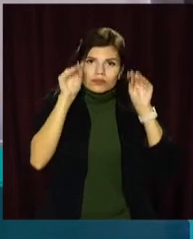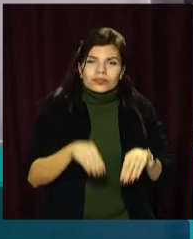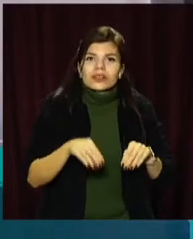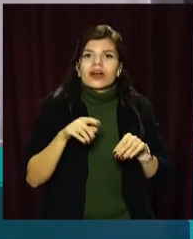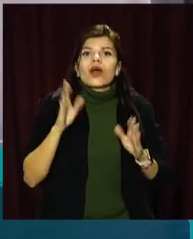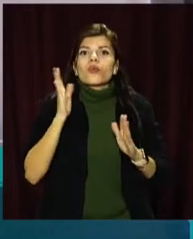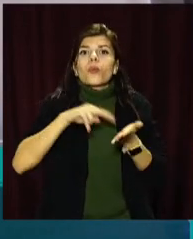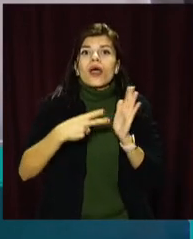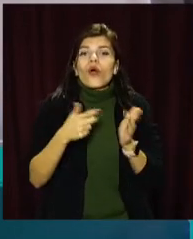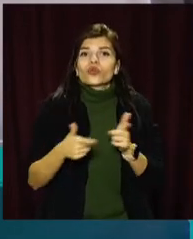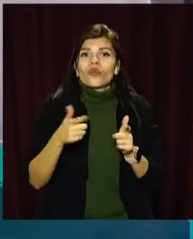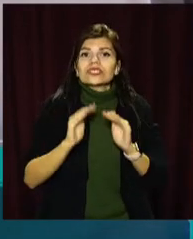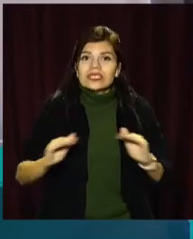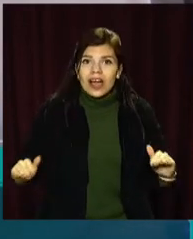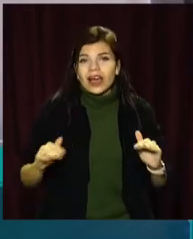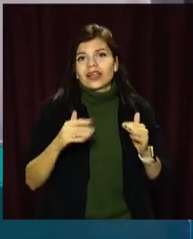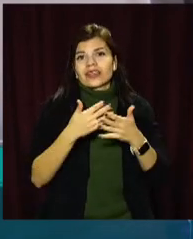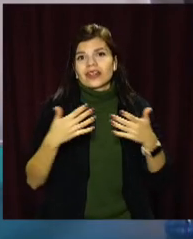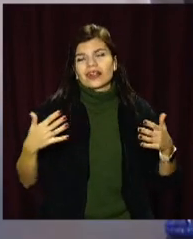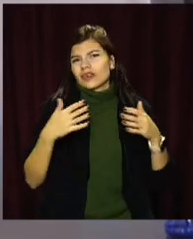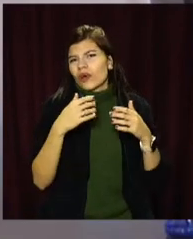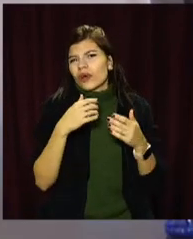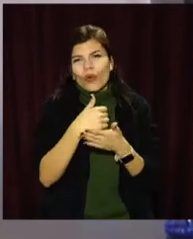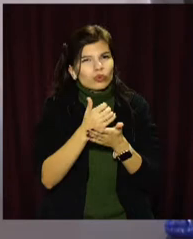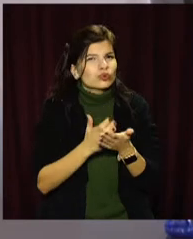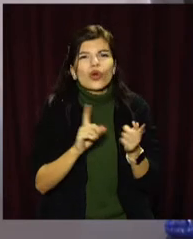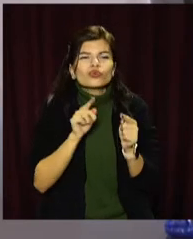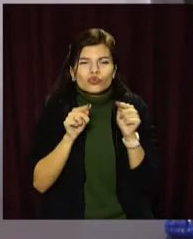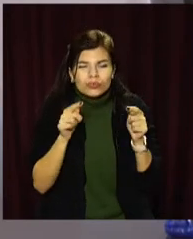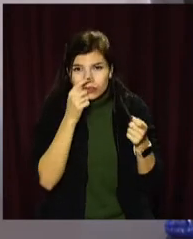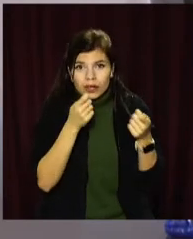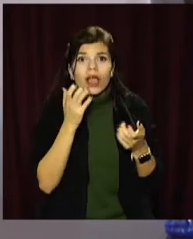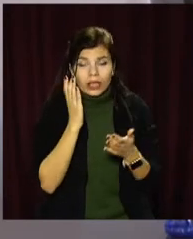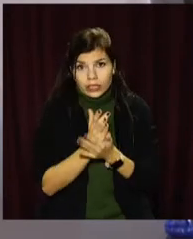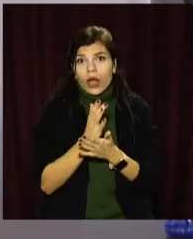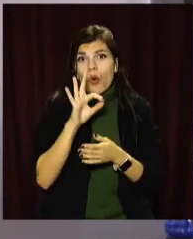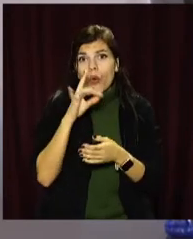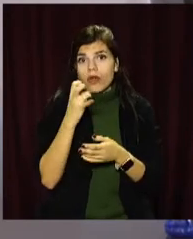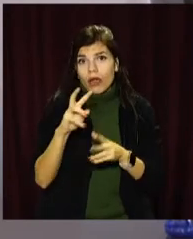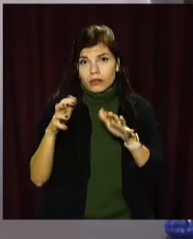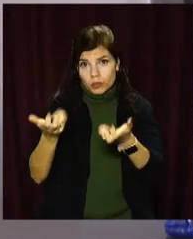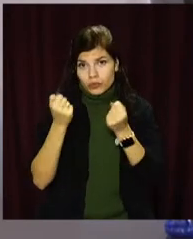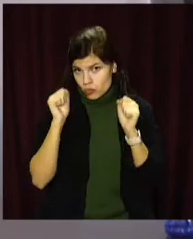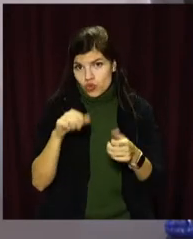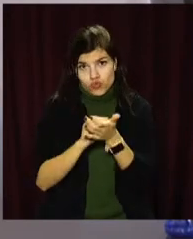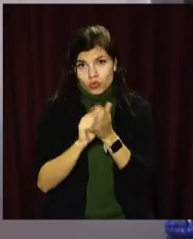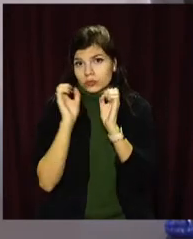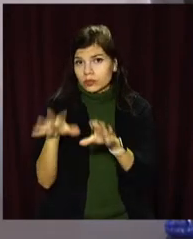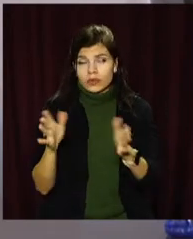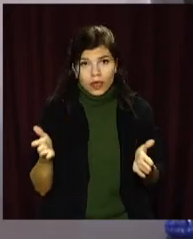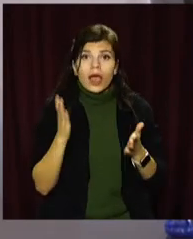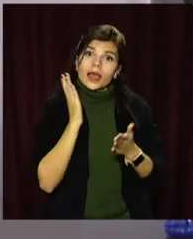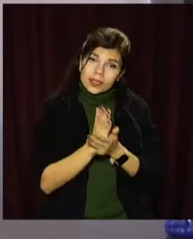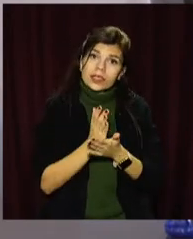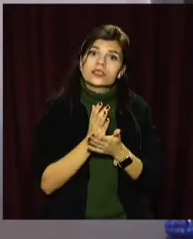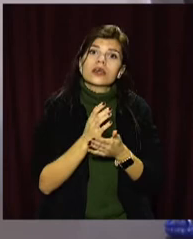реєстрація декларації. Тобто услуги, пакет документів, яких дозволяє принять их онлайн. У нас есть онлайн-услуги, у нас